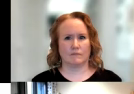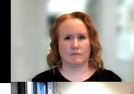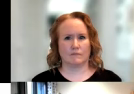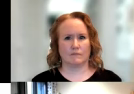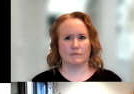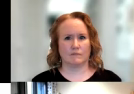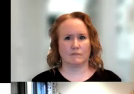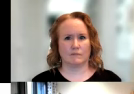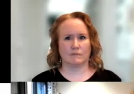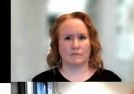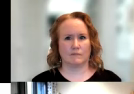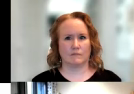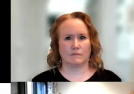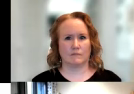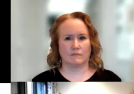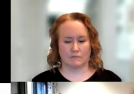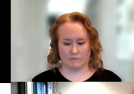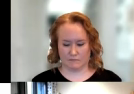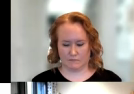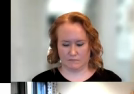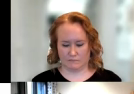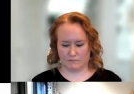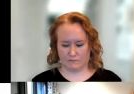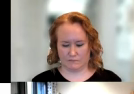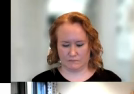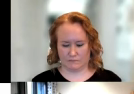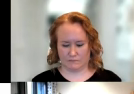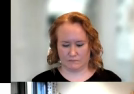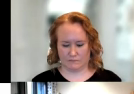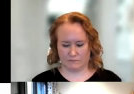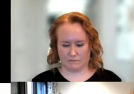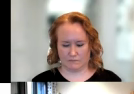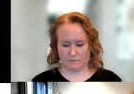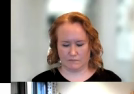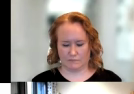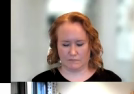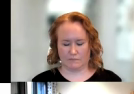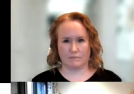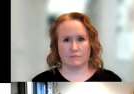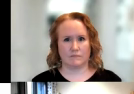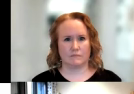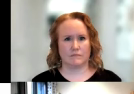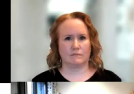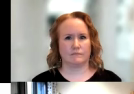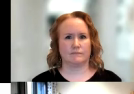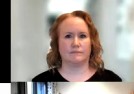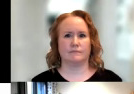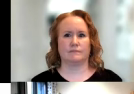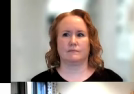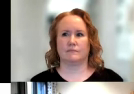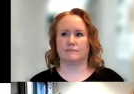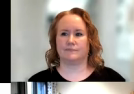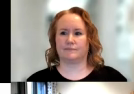som ikke er universelt utformet. Og der er det delt inn i prinsipp, og det er fylt ut per krav.